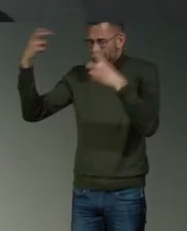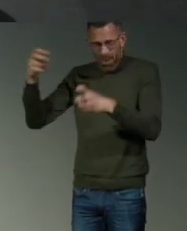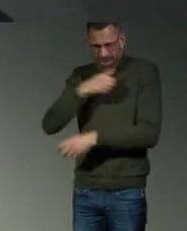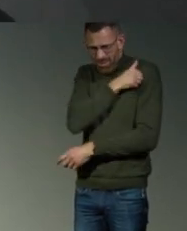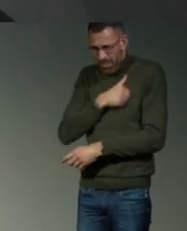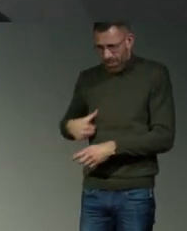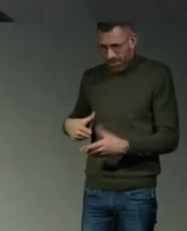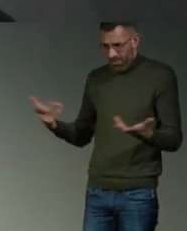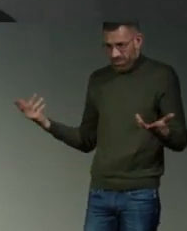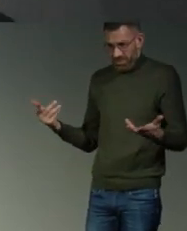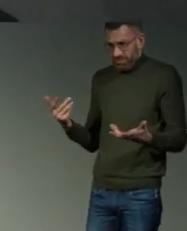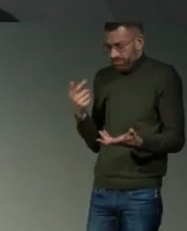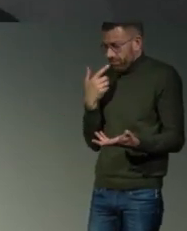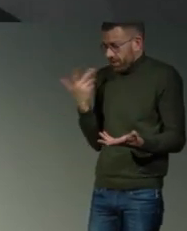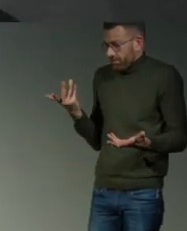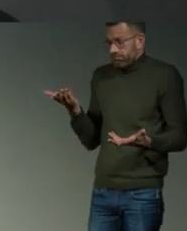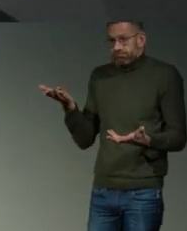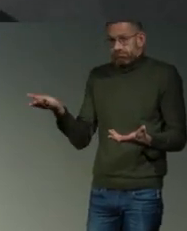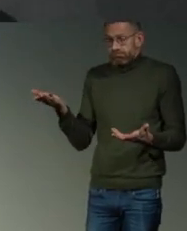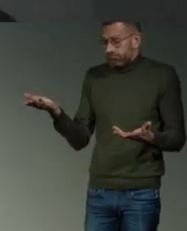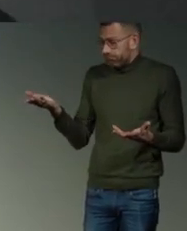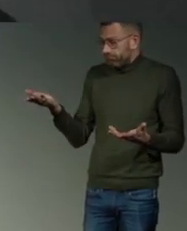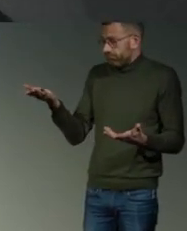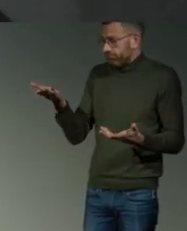On leur a complètement ôté